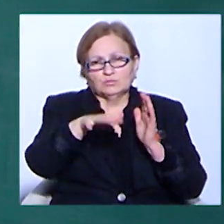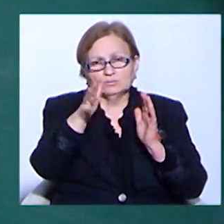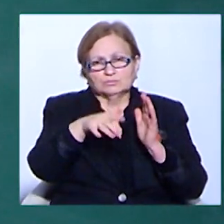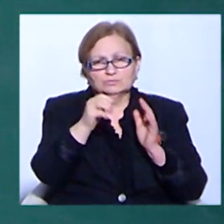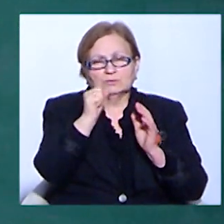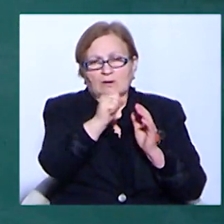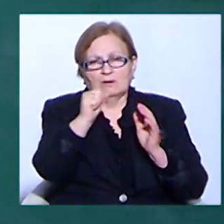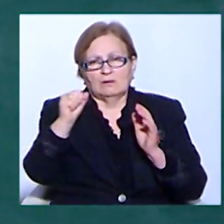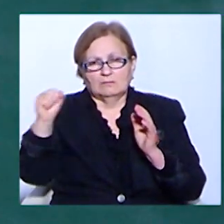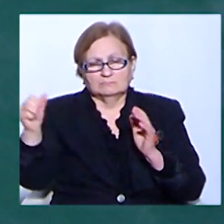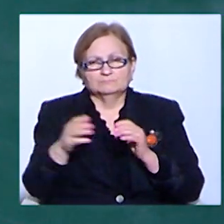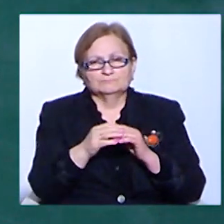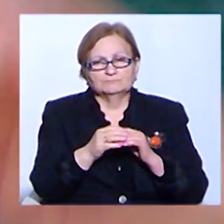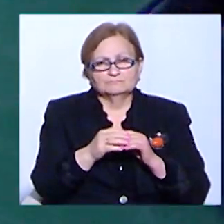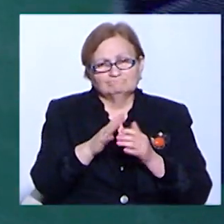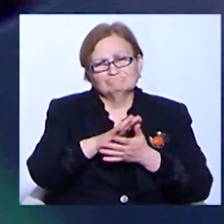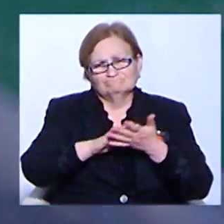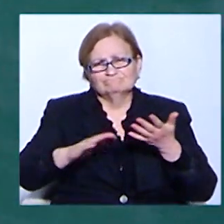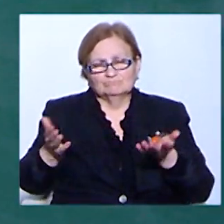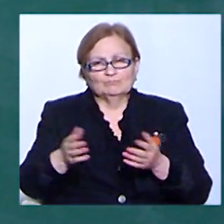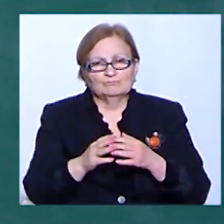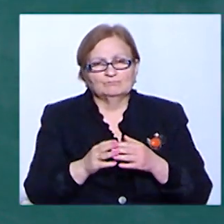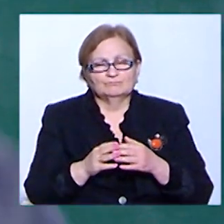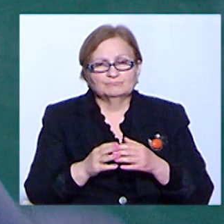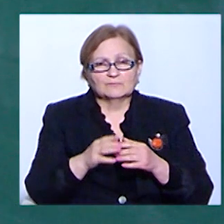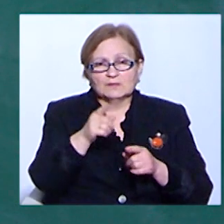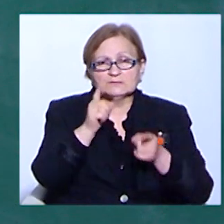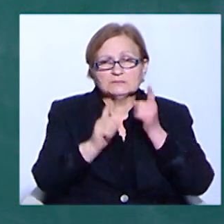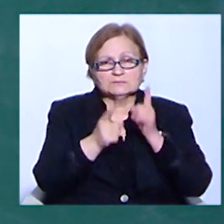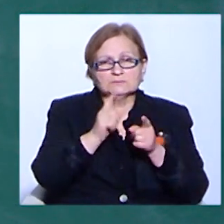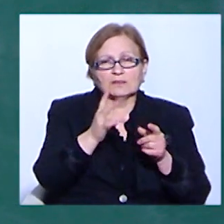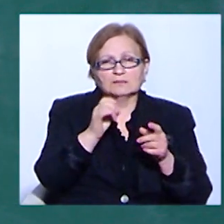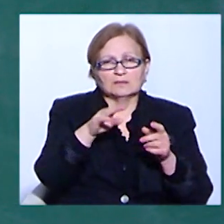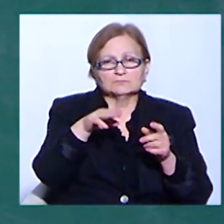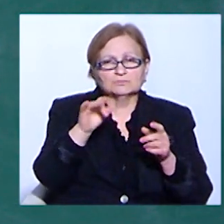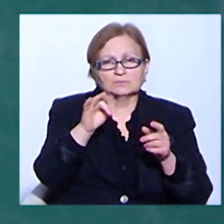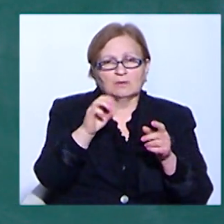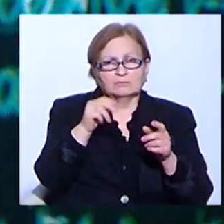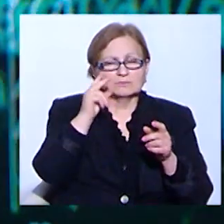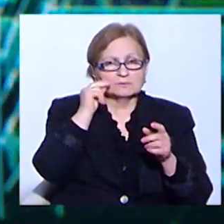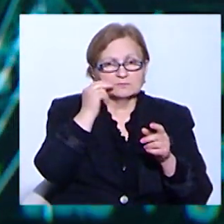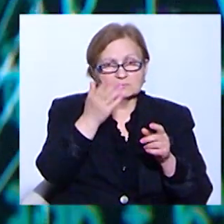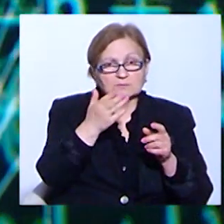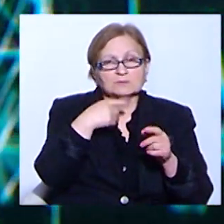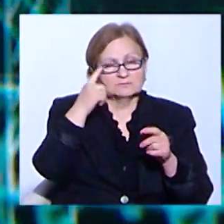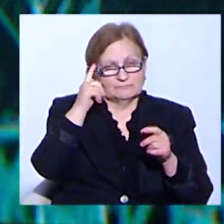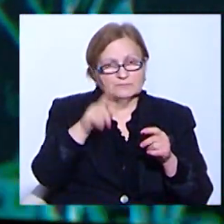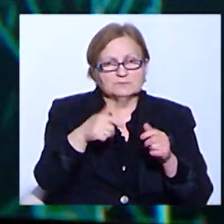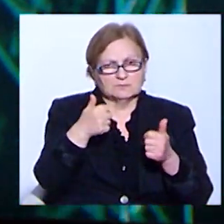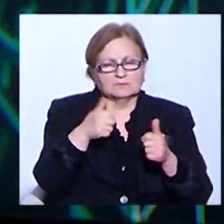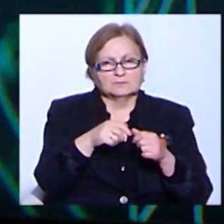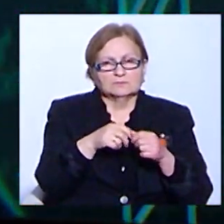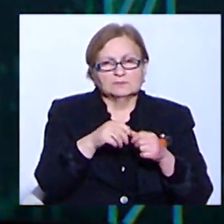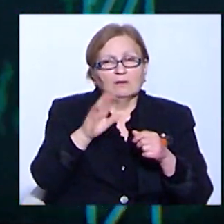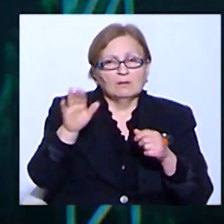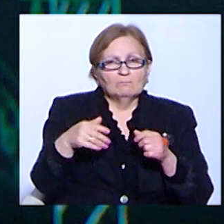ჯერ, ა ჯერ, ა და ასე შემდეგ. ეს იყო ნატურალური რიცხვი და ნუ ამაში კარგად გავერკვიეთ.